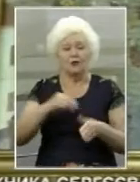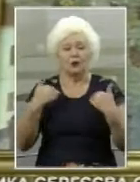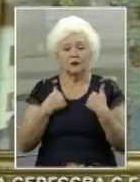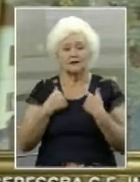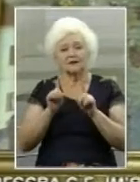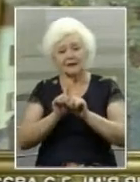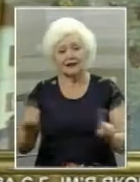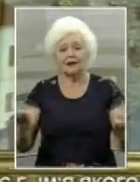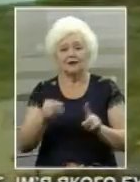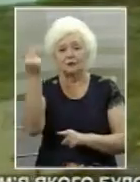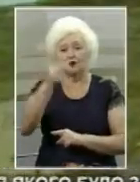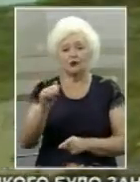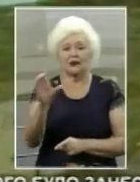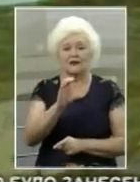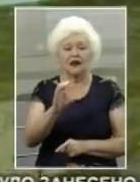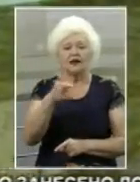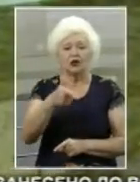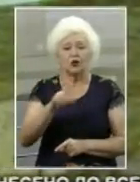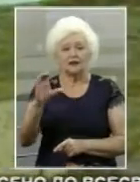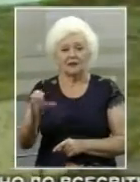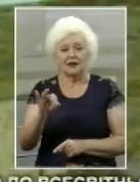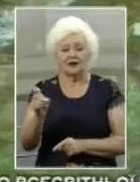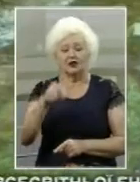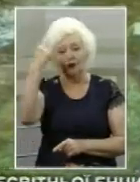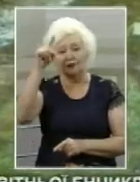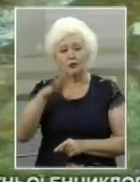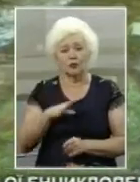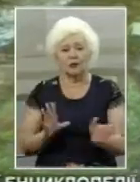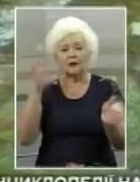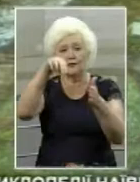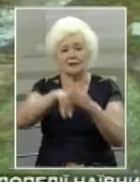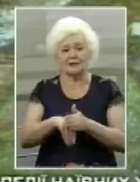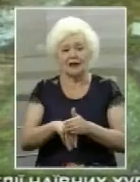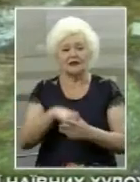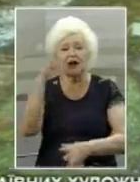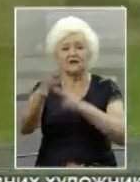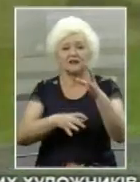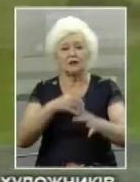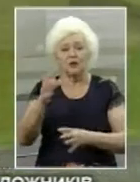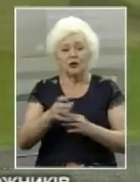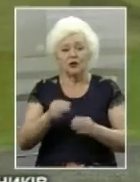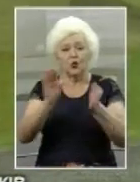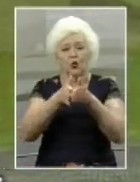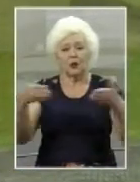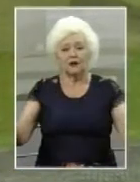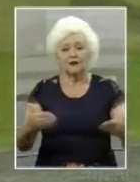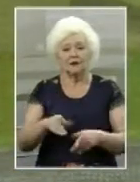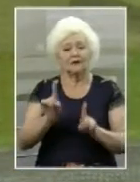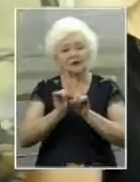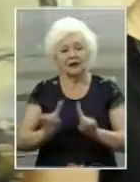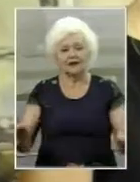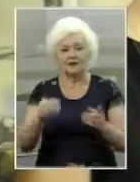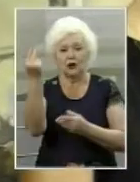наивного художника Сергеева, Григория Сергеевича, чье творчество было занесено во Всемирную энциклопедию наивных